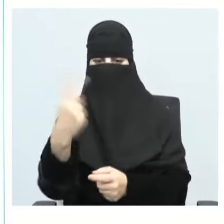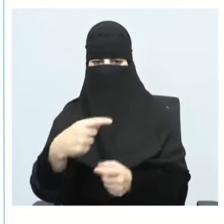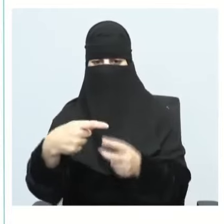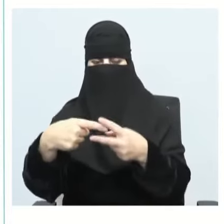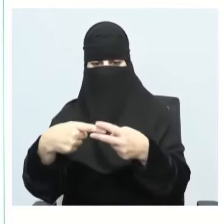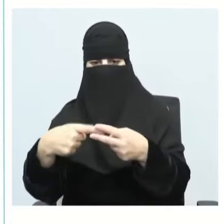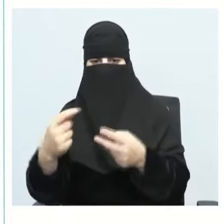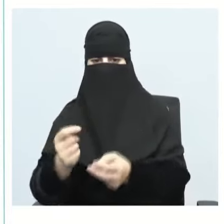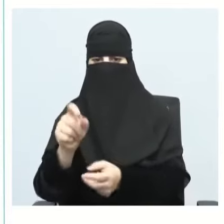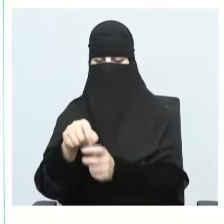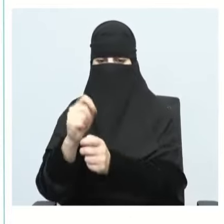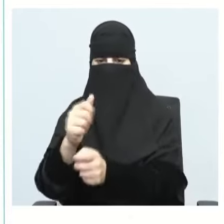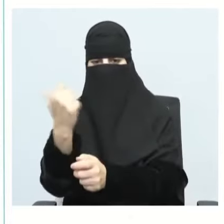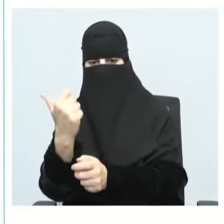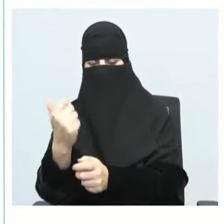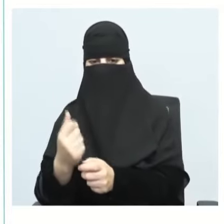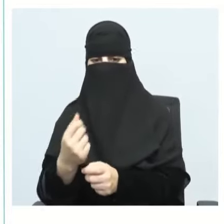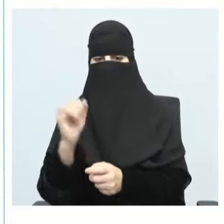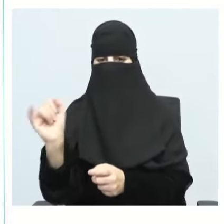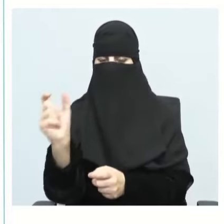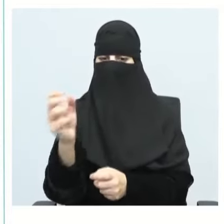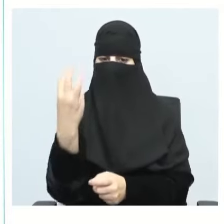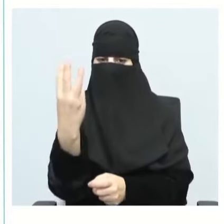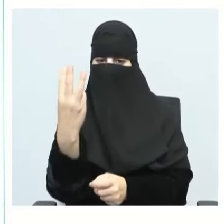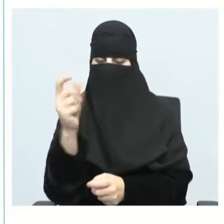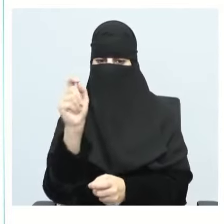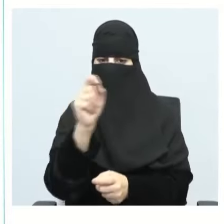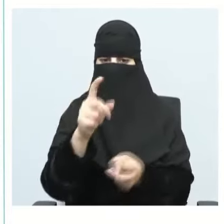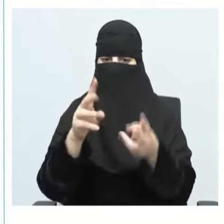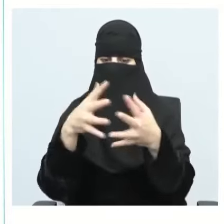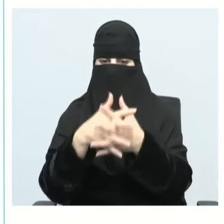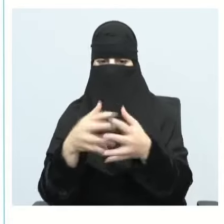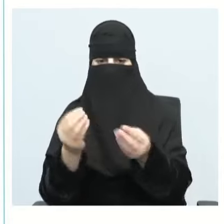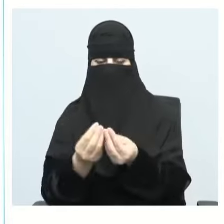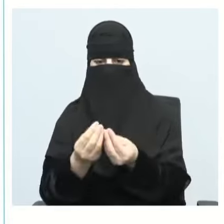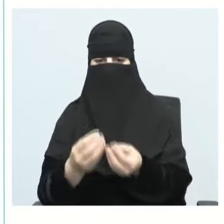من ثلاث نقاط فلما تيجي تجمعهم